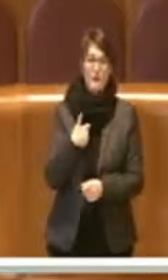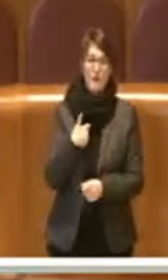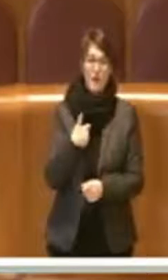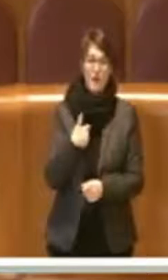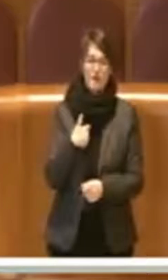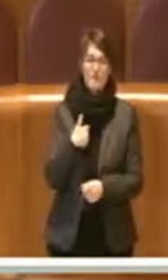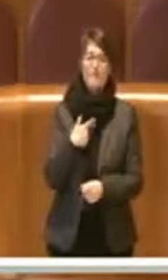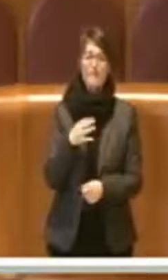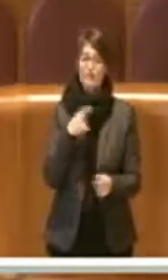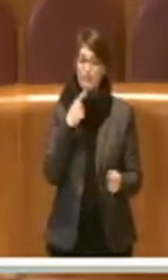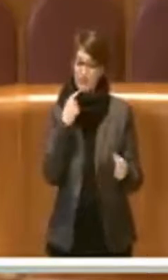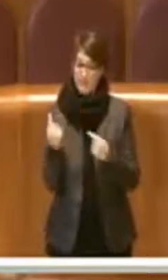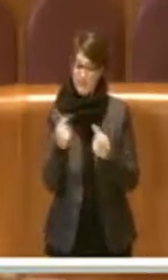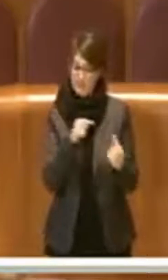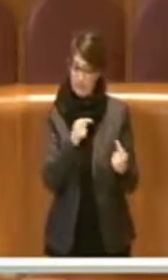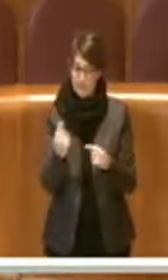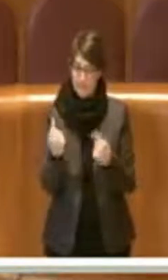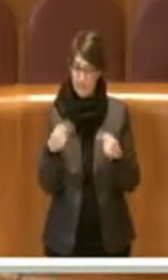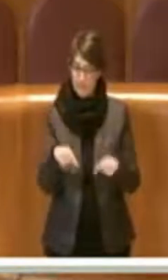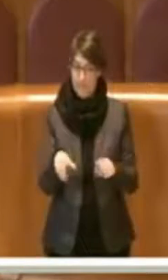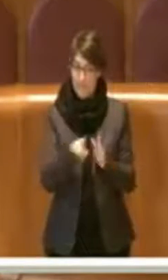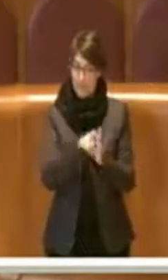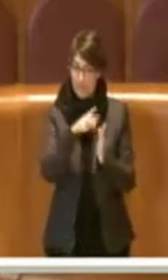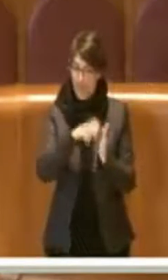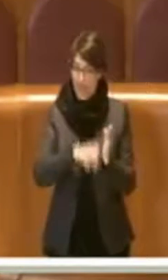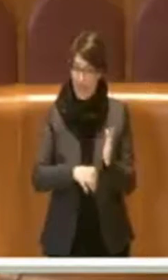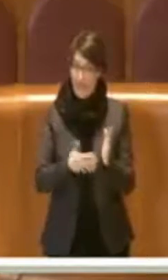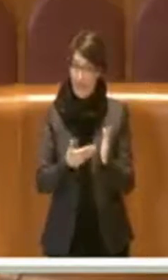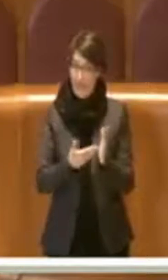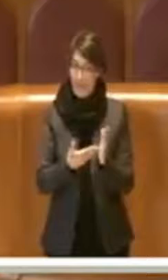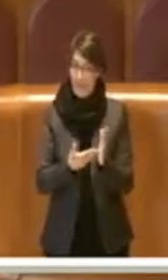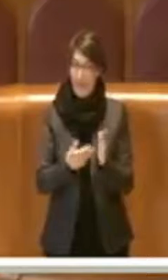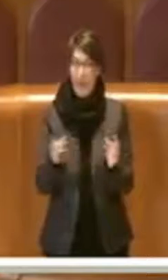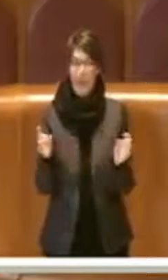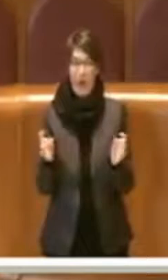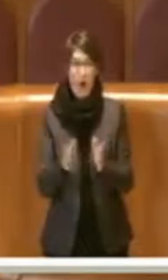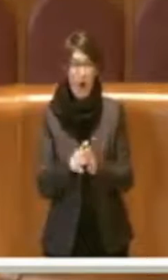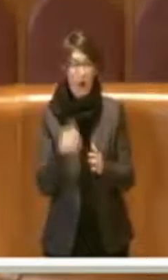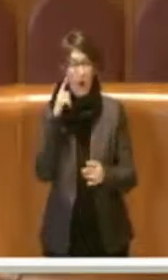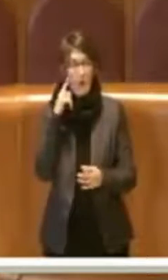di questa delibera per riflettere